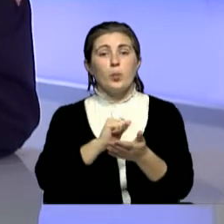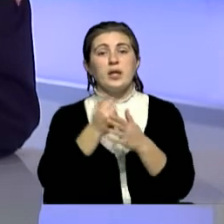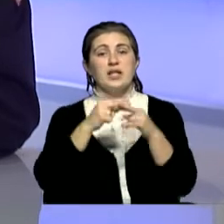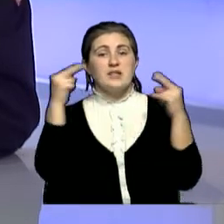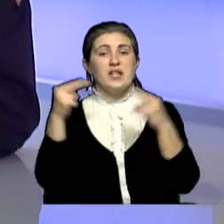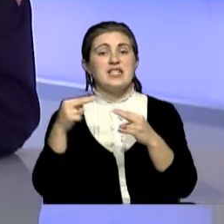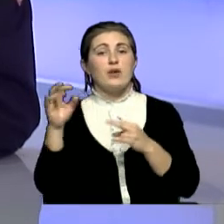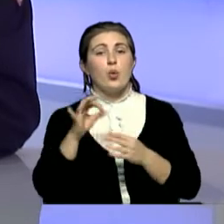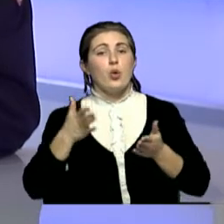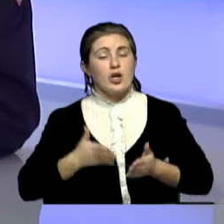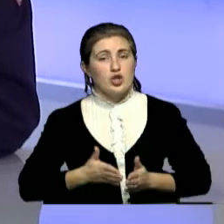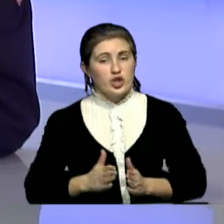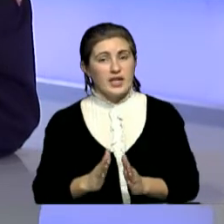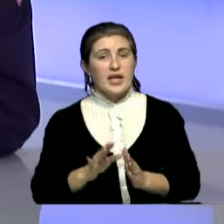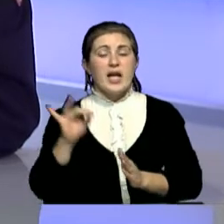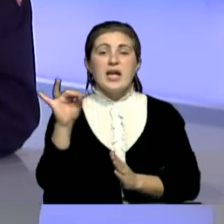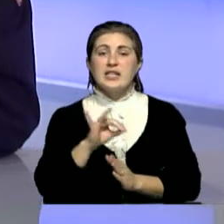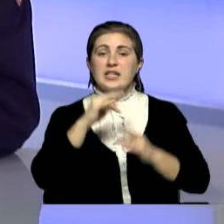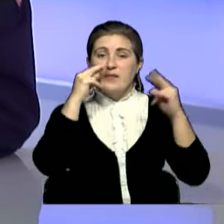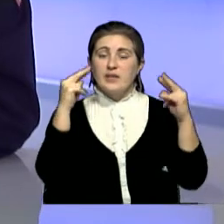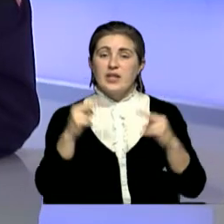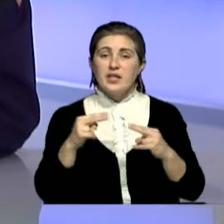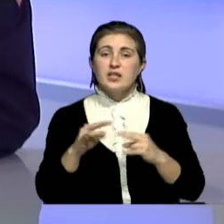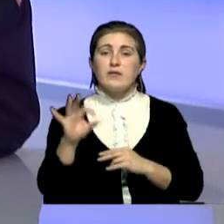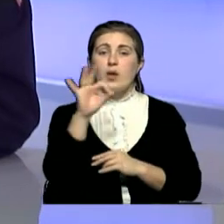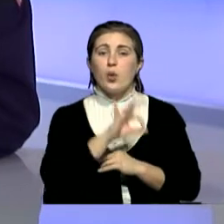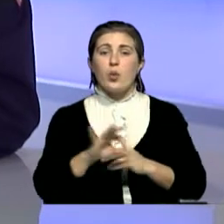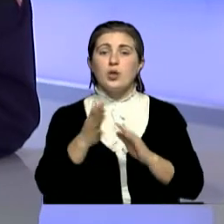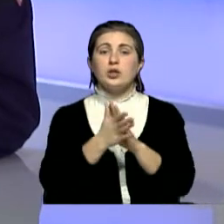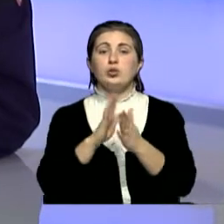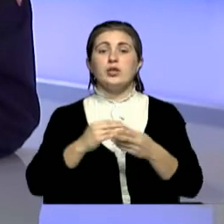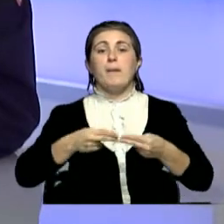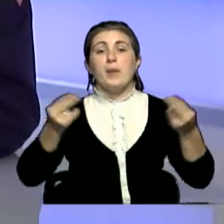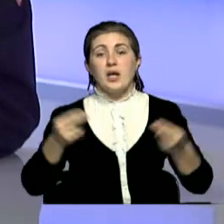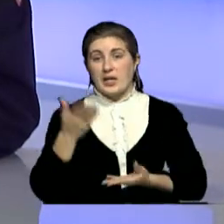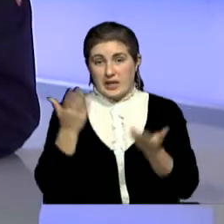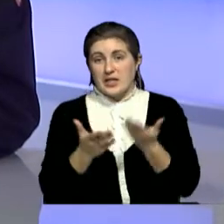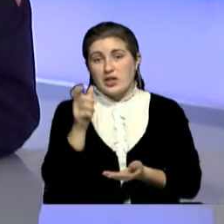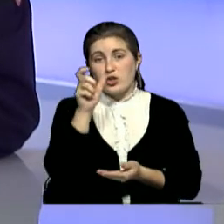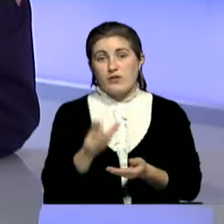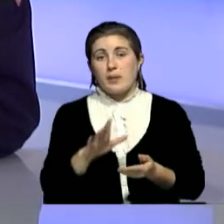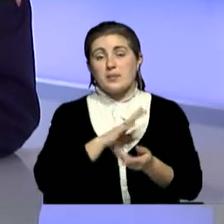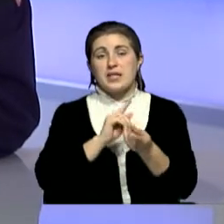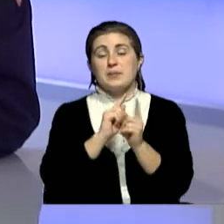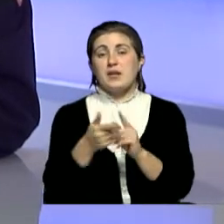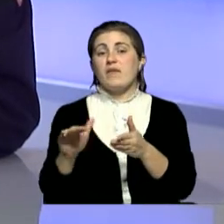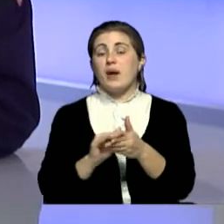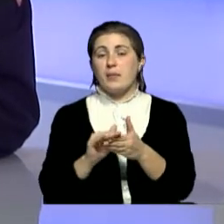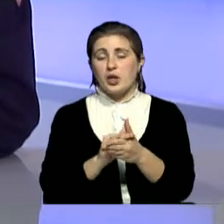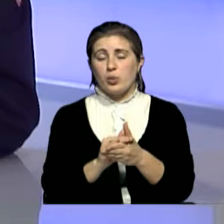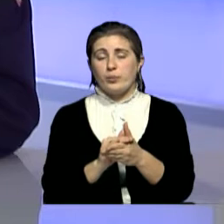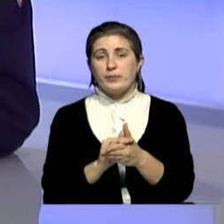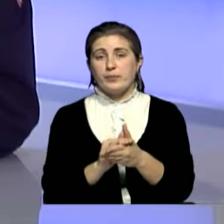о рождении, и свидетельство о заключении брака, если человек изменял фамилию.